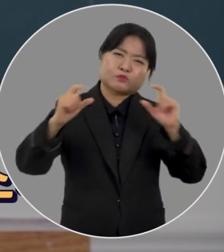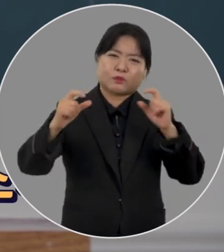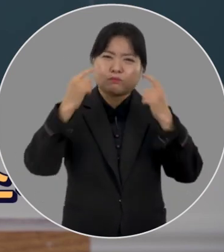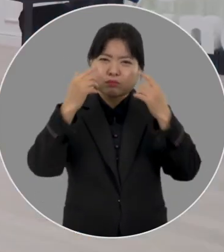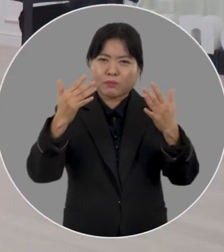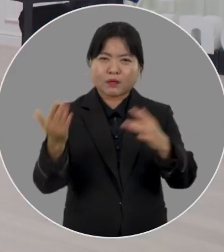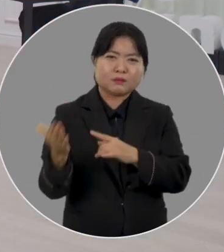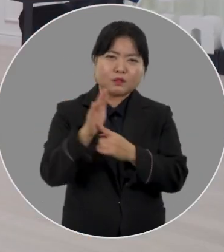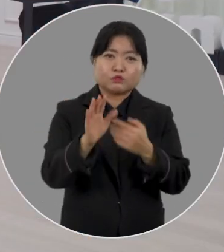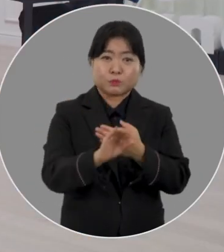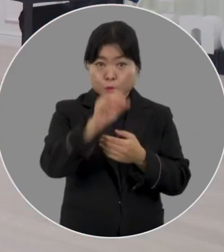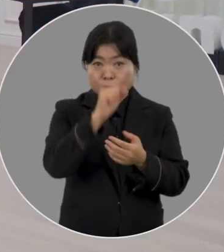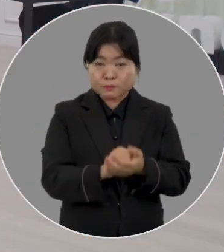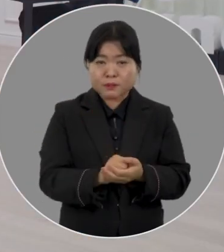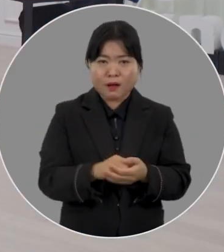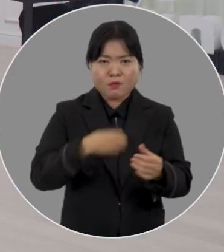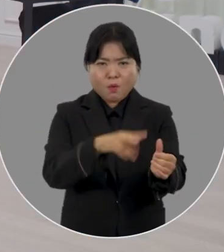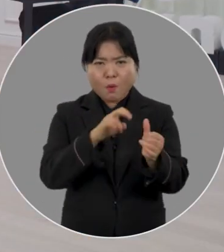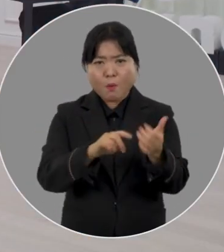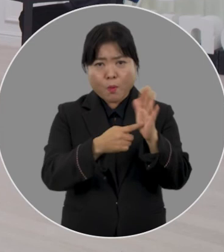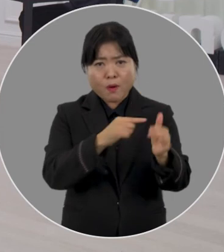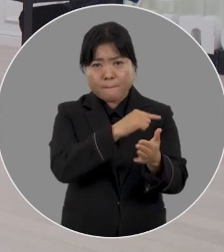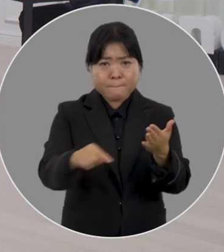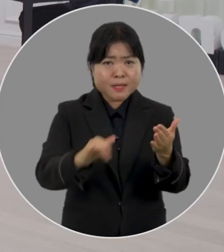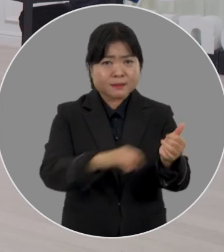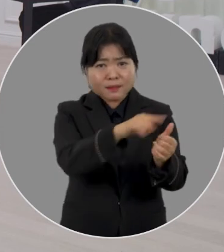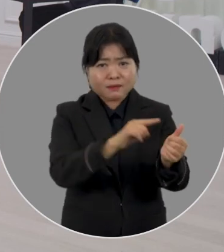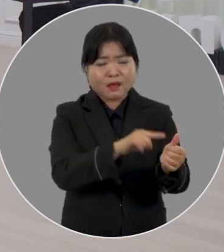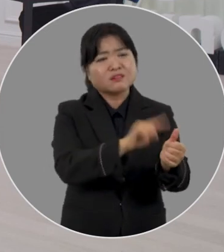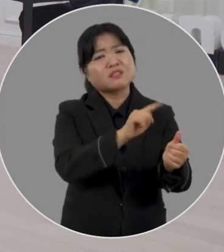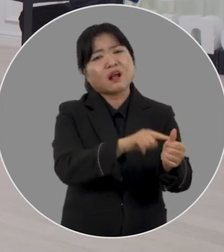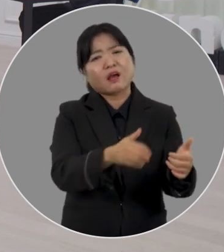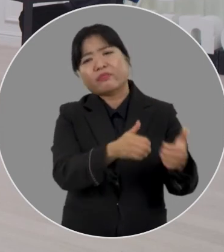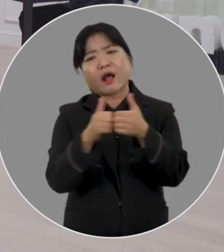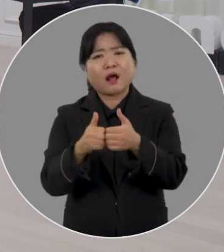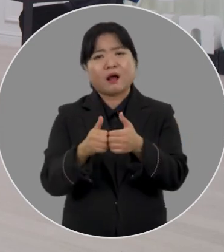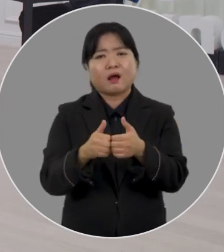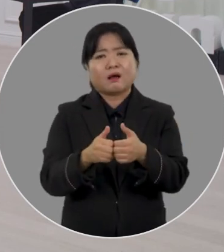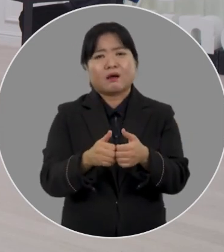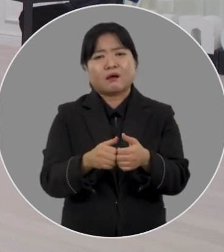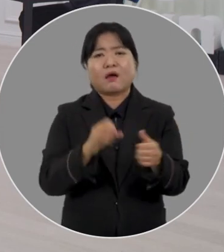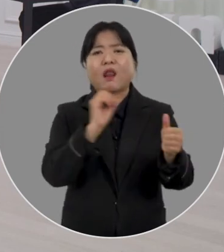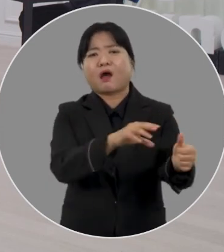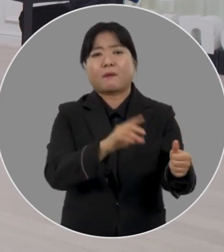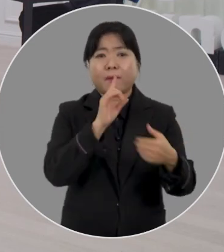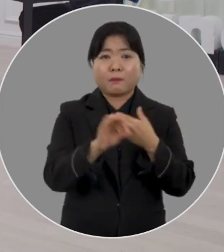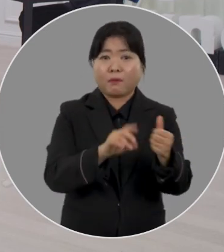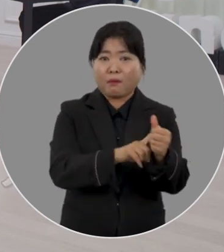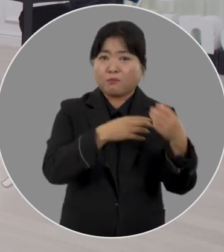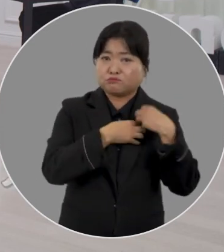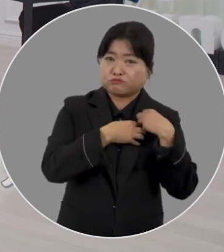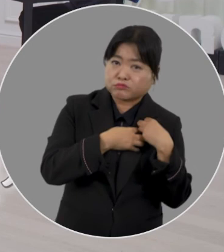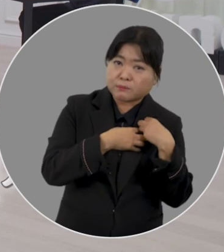내줬으면 좋겠어요. 이게 혐오 표현의 피해자들한테 니네가 대항 표현해라 라고 하는 거는 사실 더 부담감을